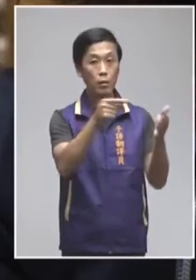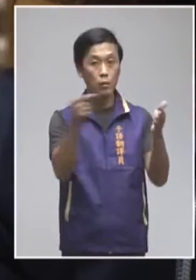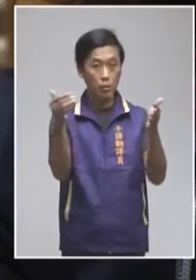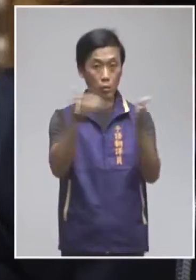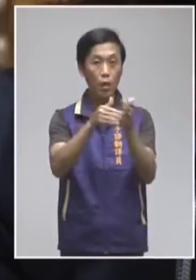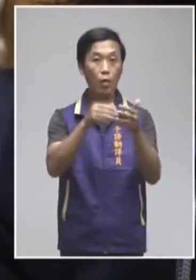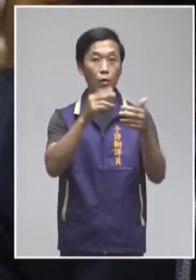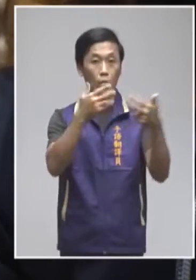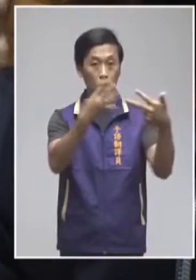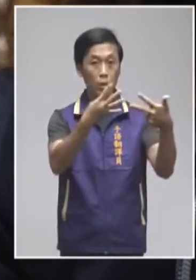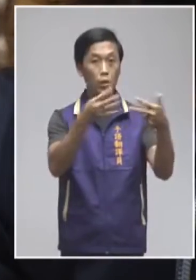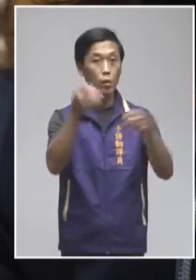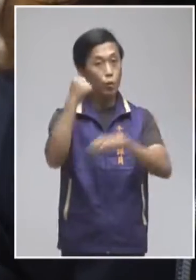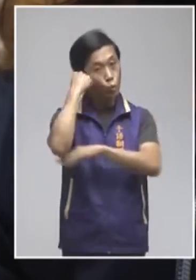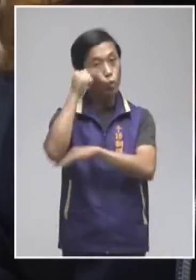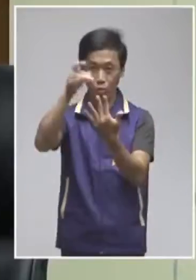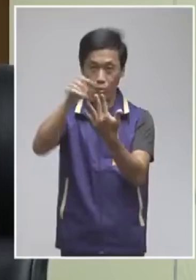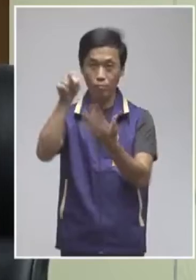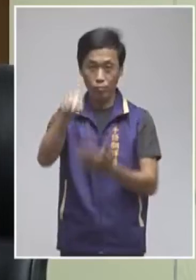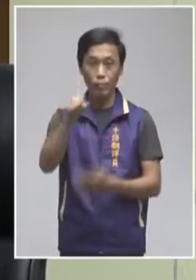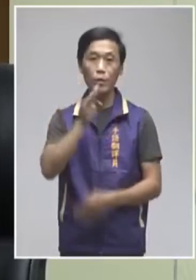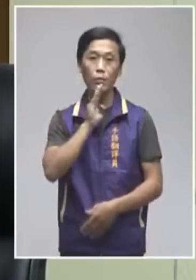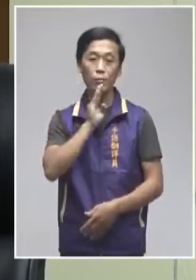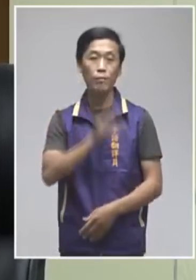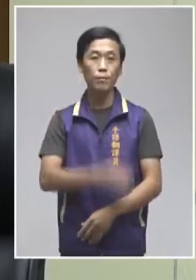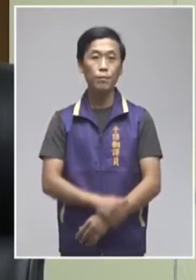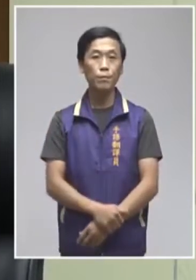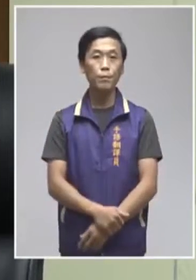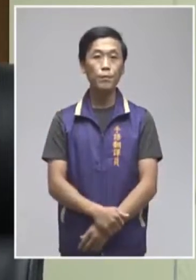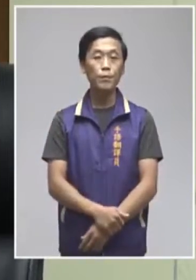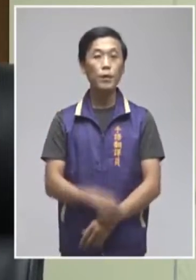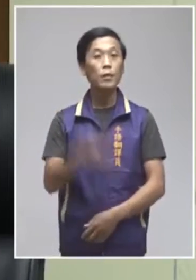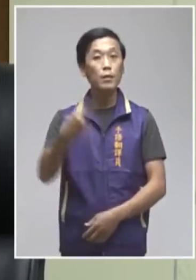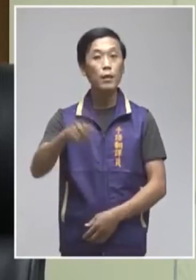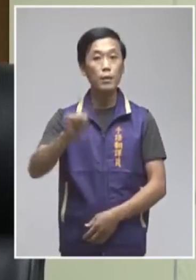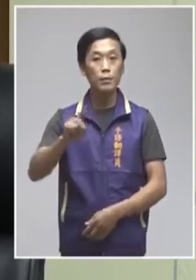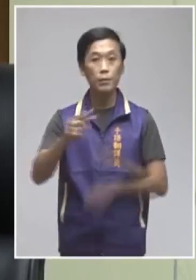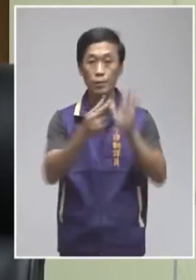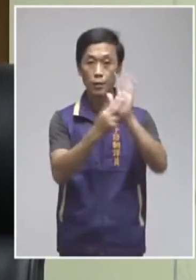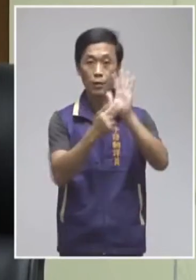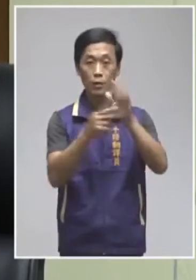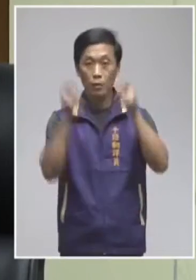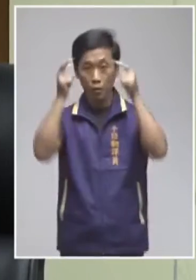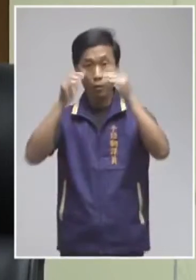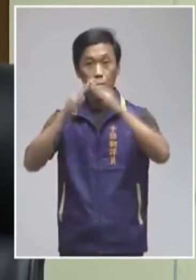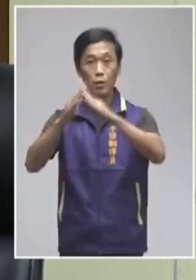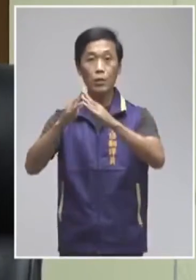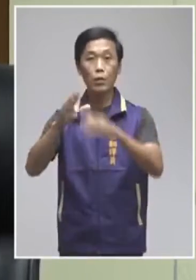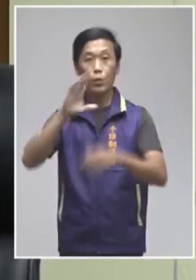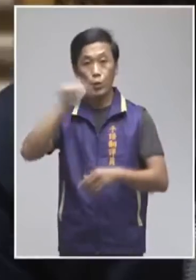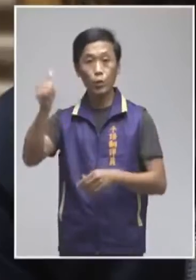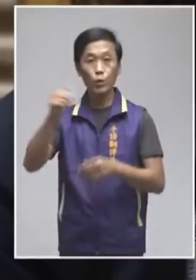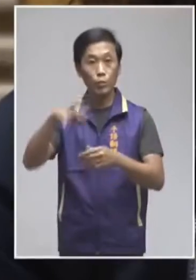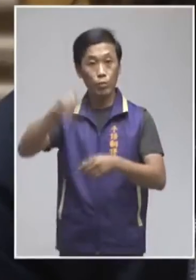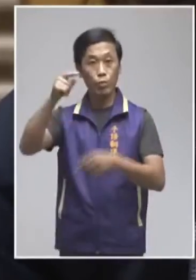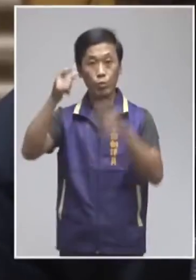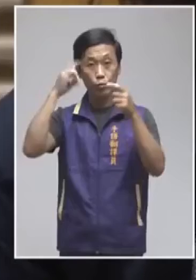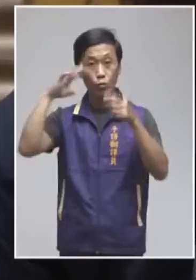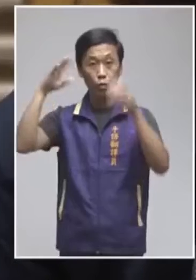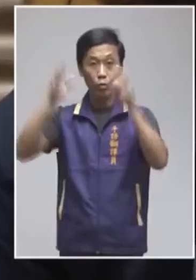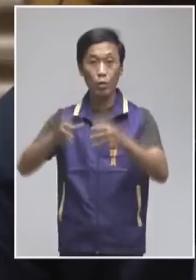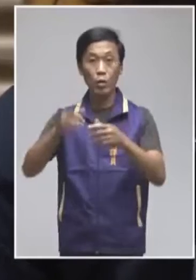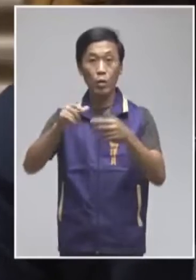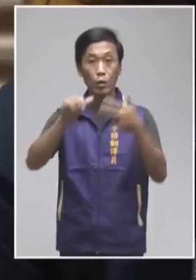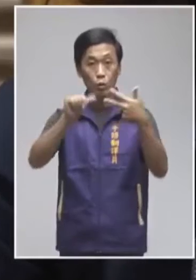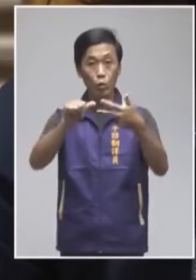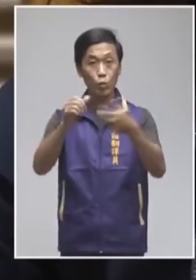元，周五再补五，也就是中央没有补助的星期五，高雄市也补助500元。同时相信大家在这几个月期间闷坏